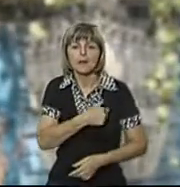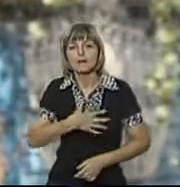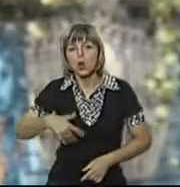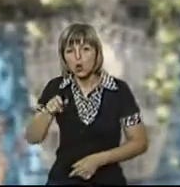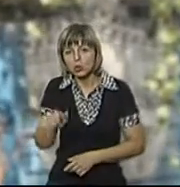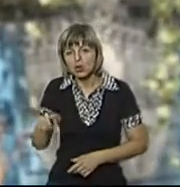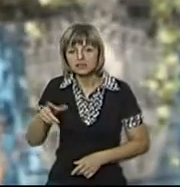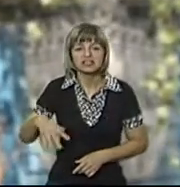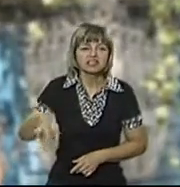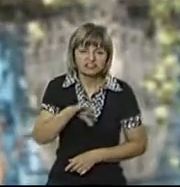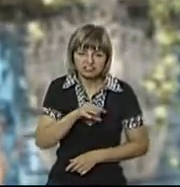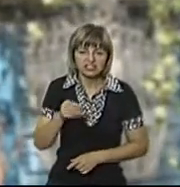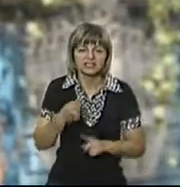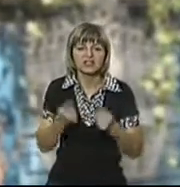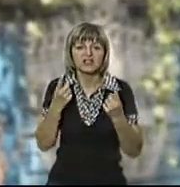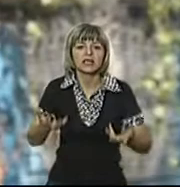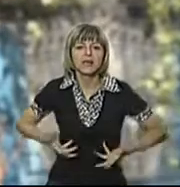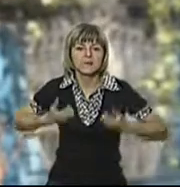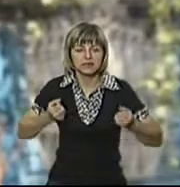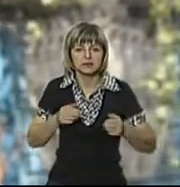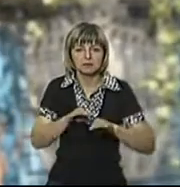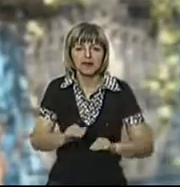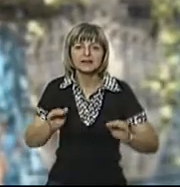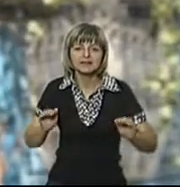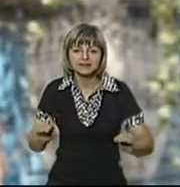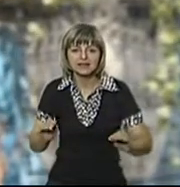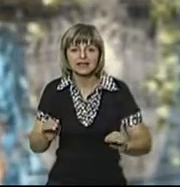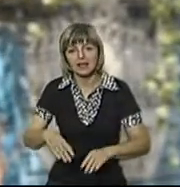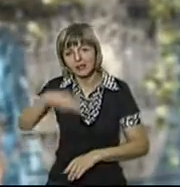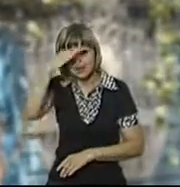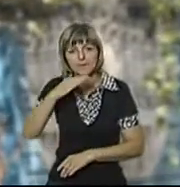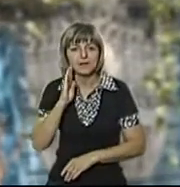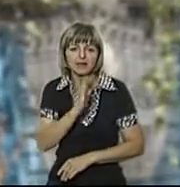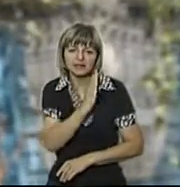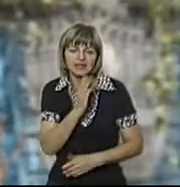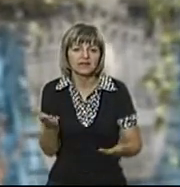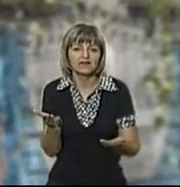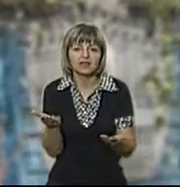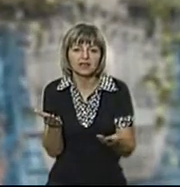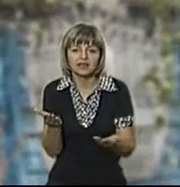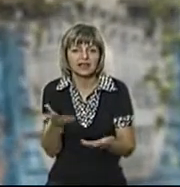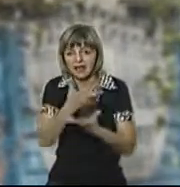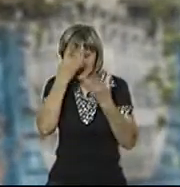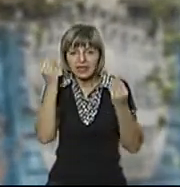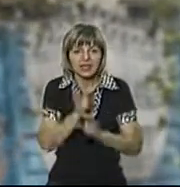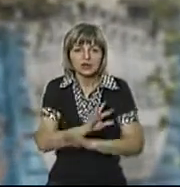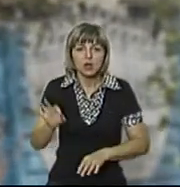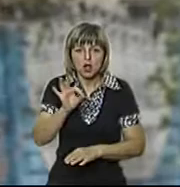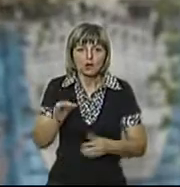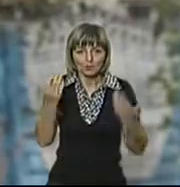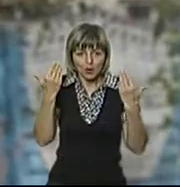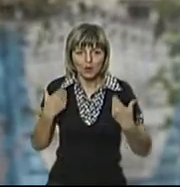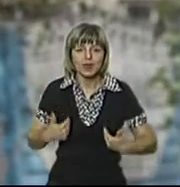для всіх. І це дуже велика підтримка дітей, батьків, які, скажімо так, не забувають про нас